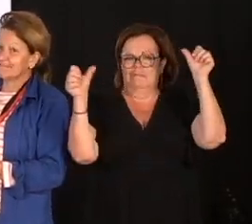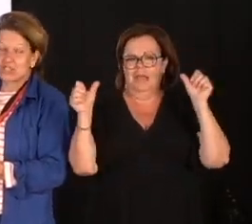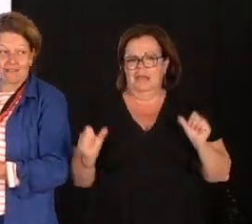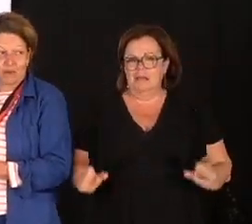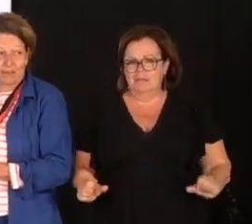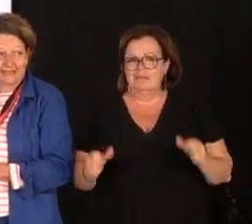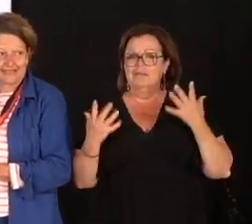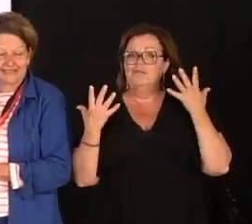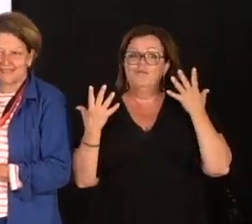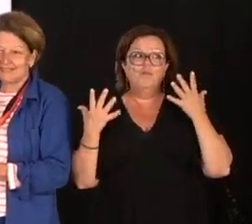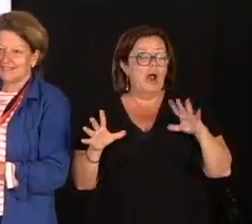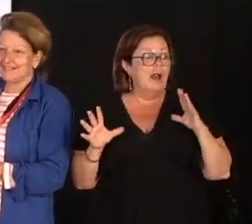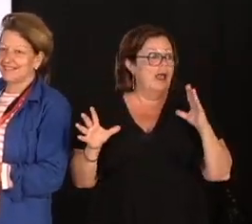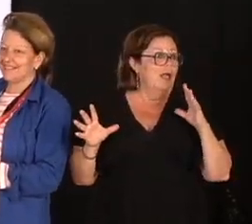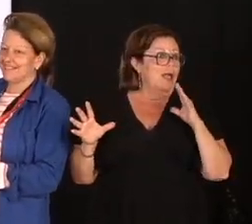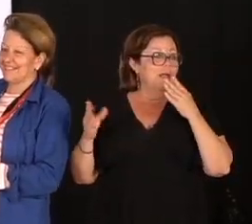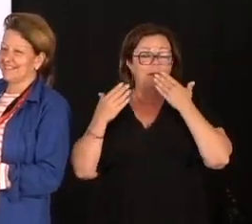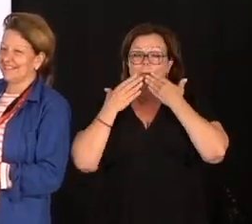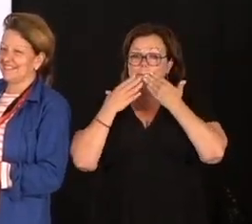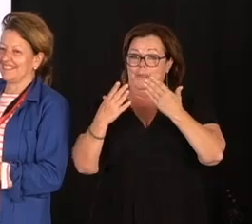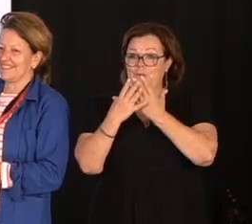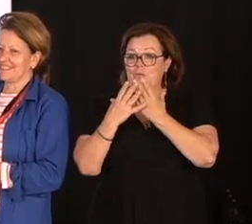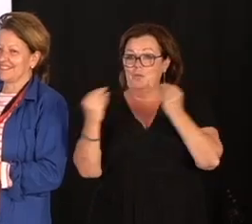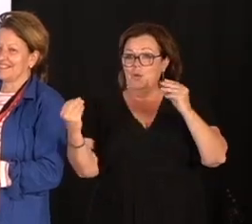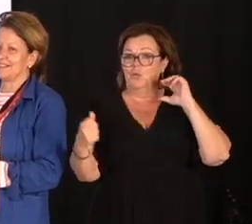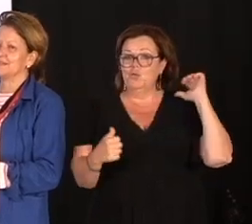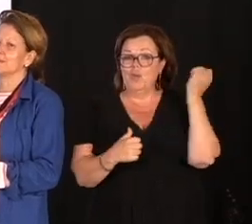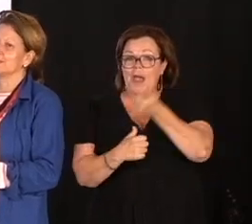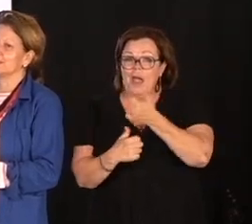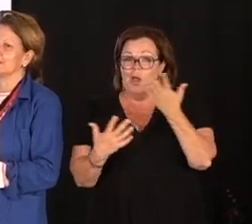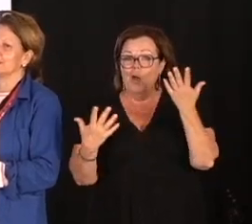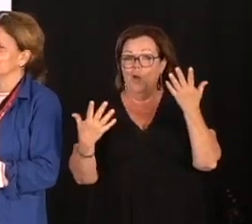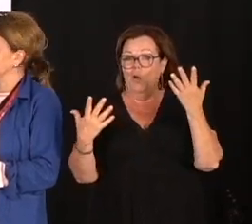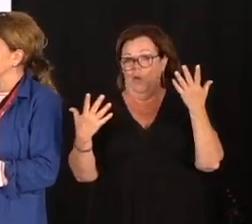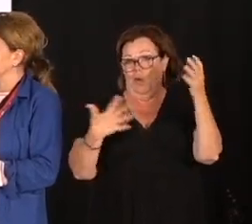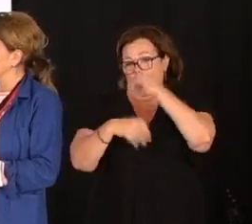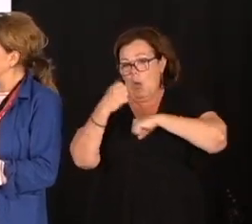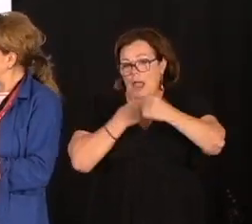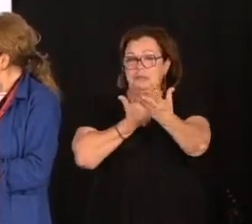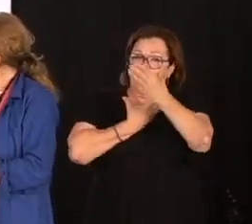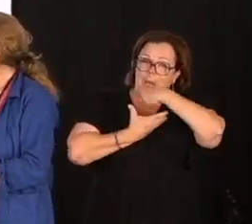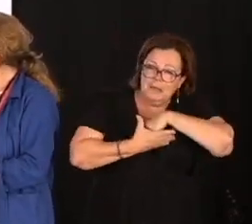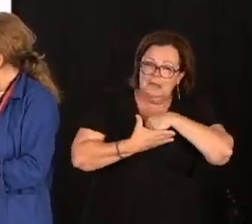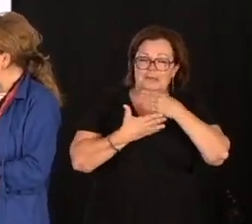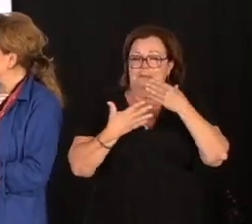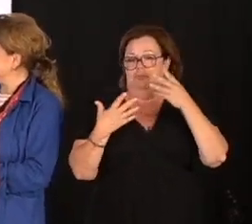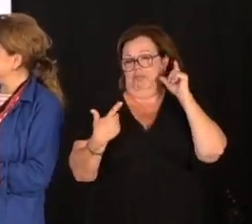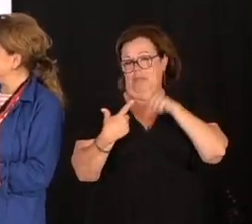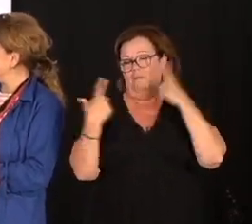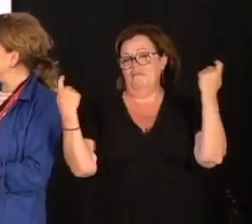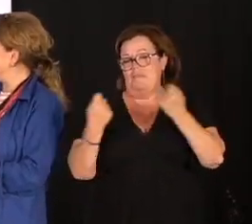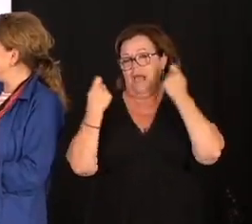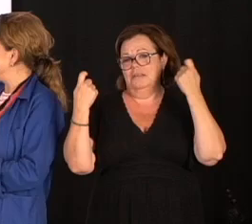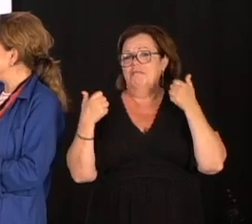Et voilà. Merci beaucoup à tout le monde pour ce super festival. Et merci.